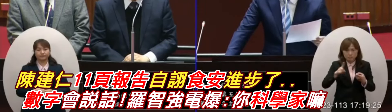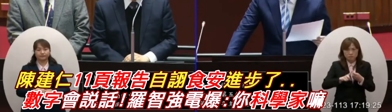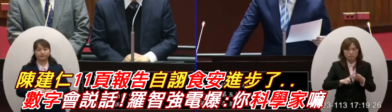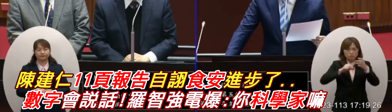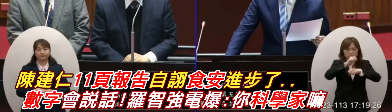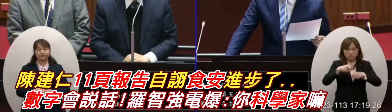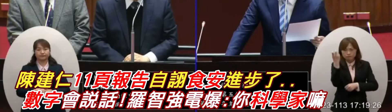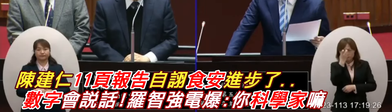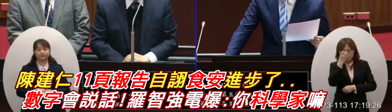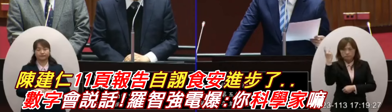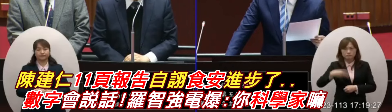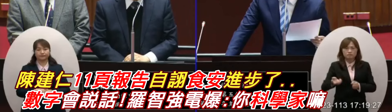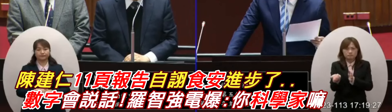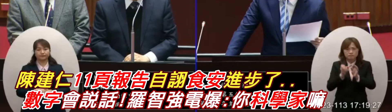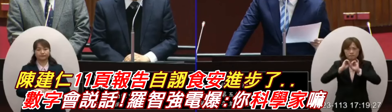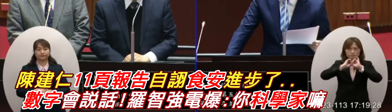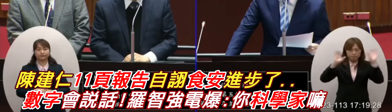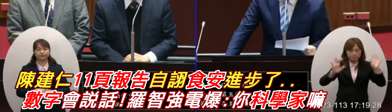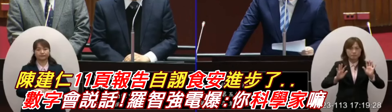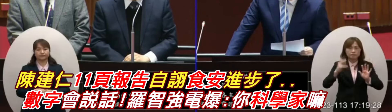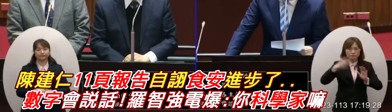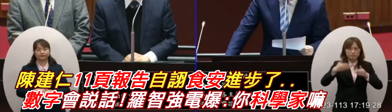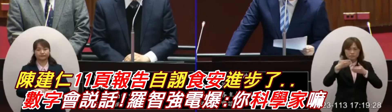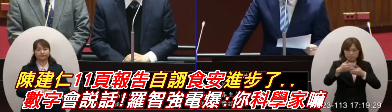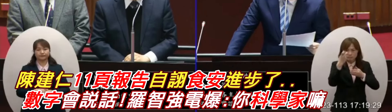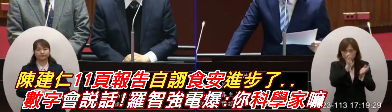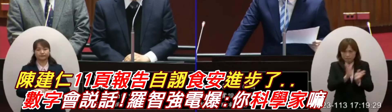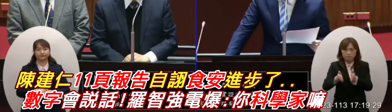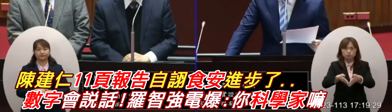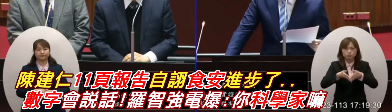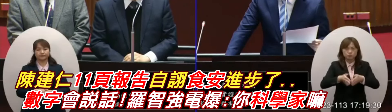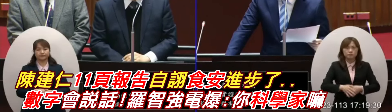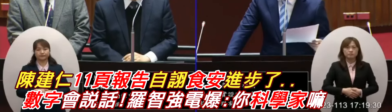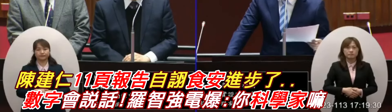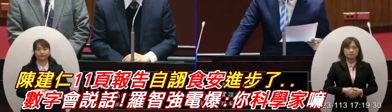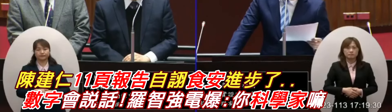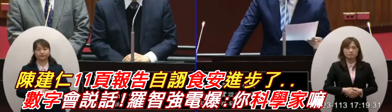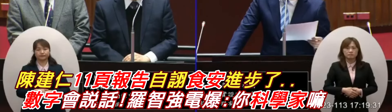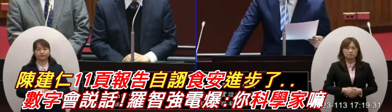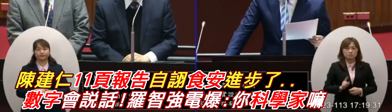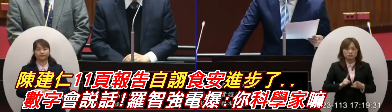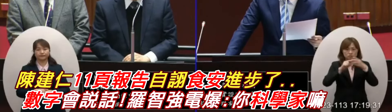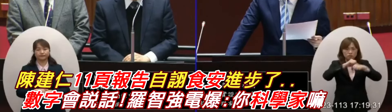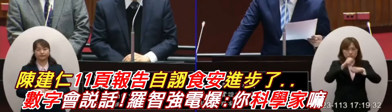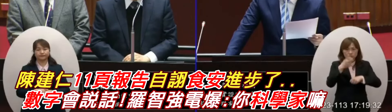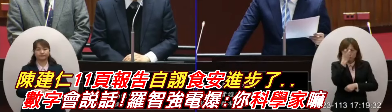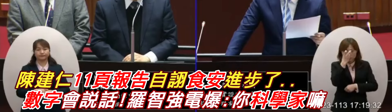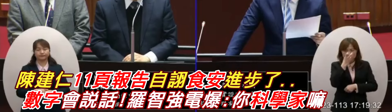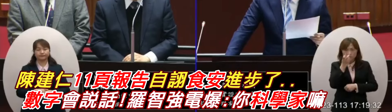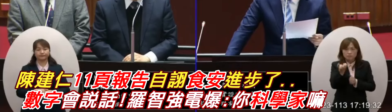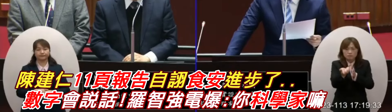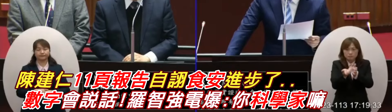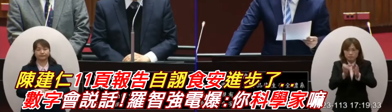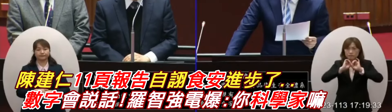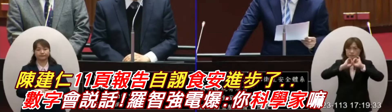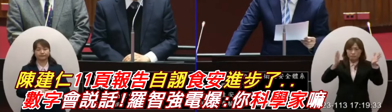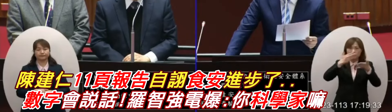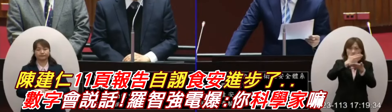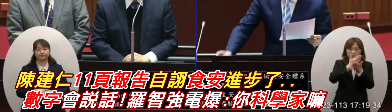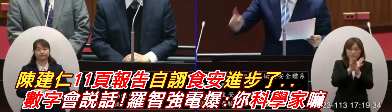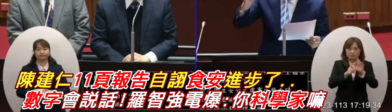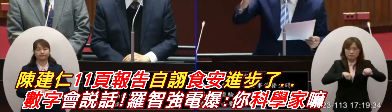验并发布预警或采行必要管理措施。前项主动查验、发布预警或采行必要管理